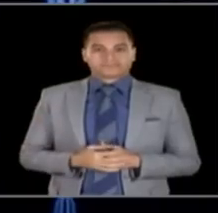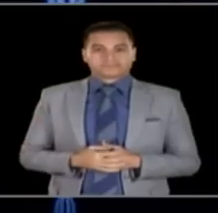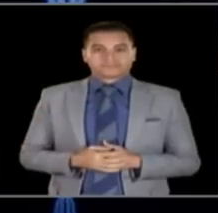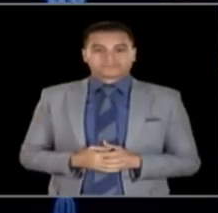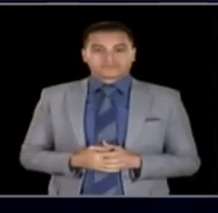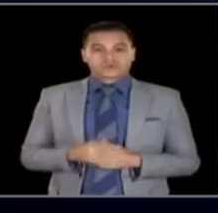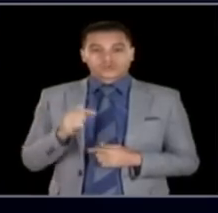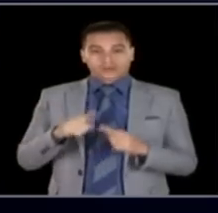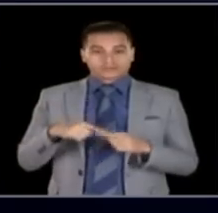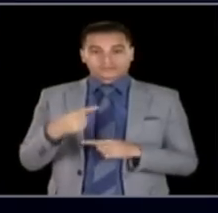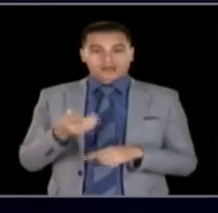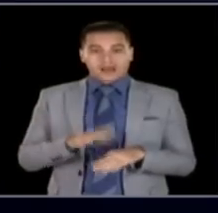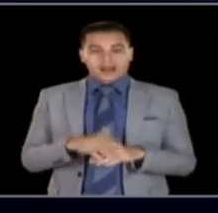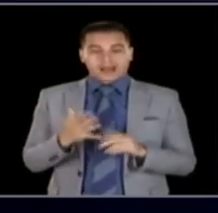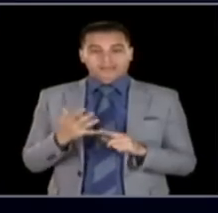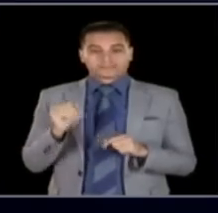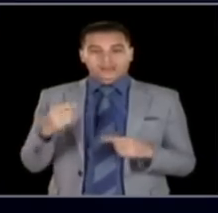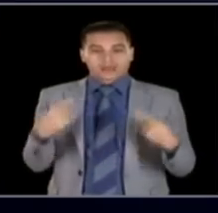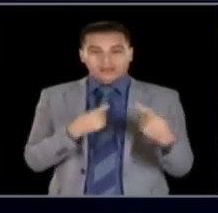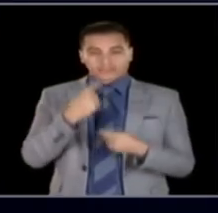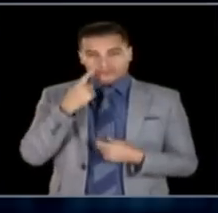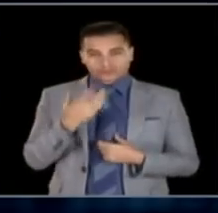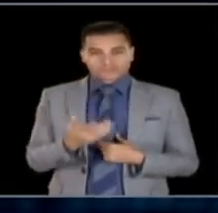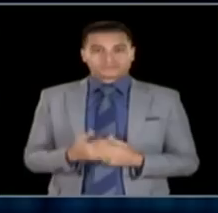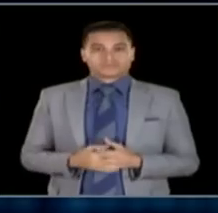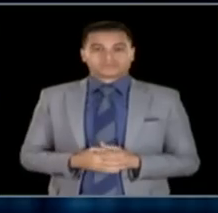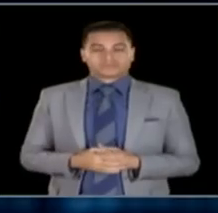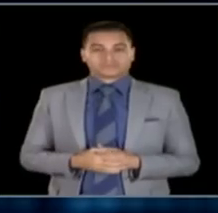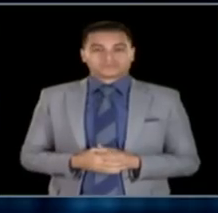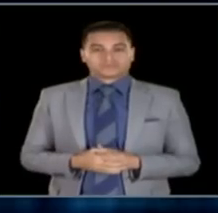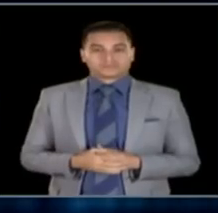80. ودلوقتي مع الفقرة الخامسة، فقرة ضربات الجزاء.